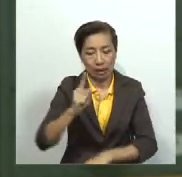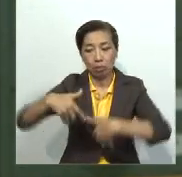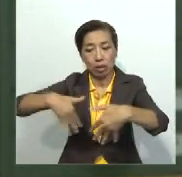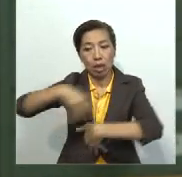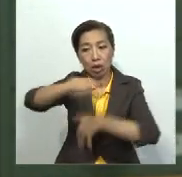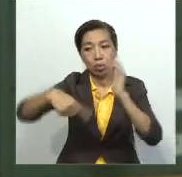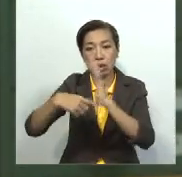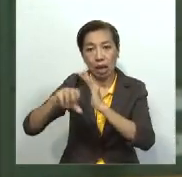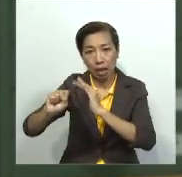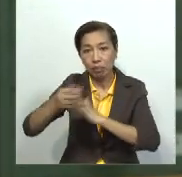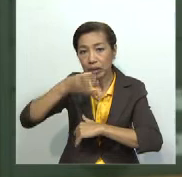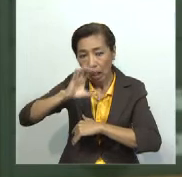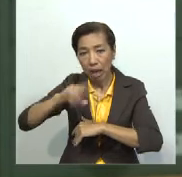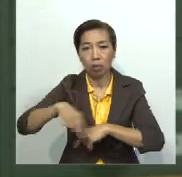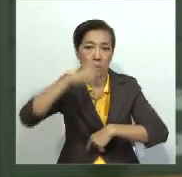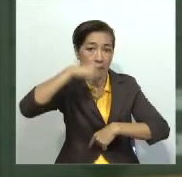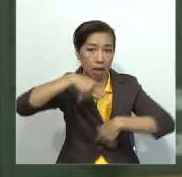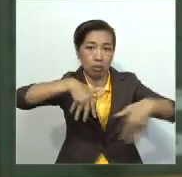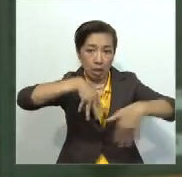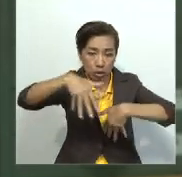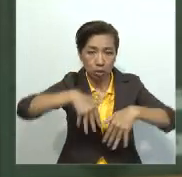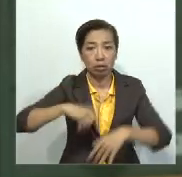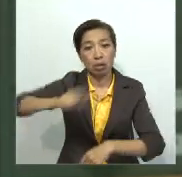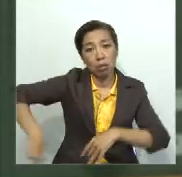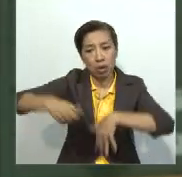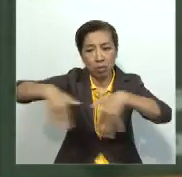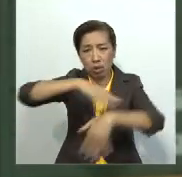หรือพวกคนไทยและคนกัมพูชาเนี่ยทุกคนดีใจฮะ